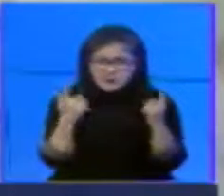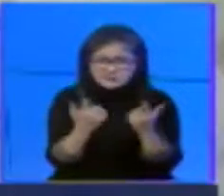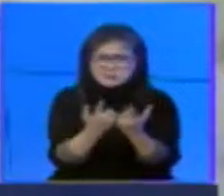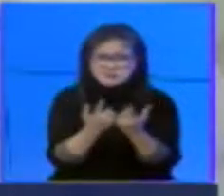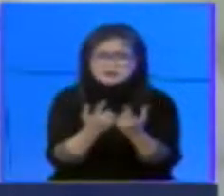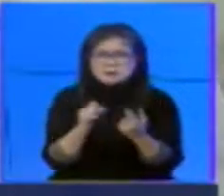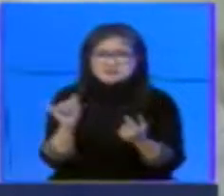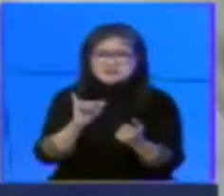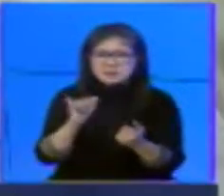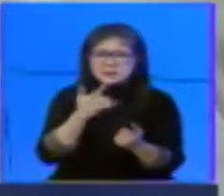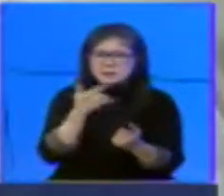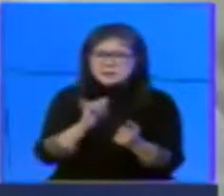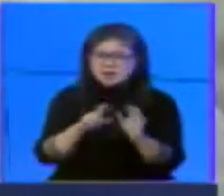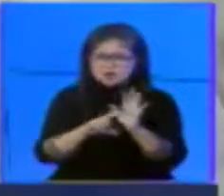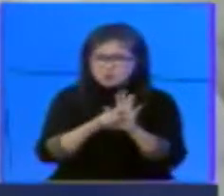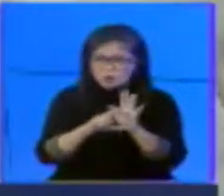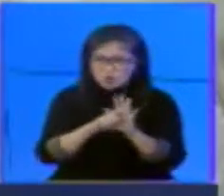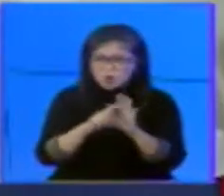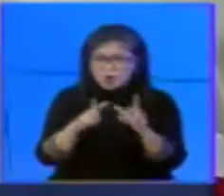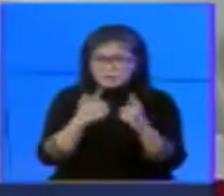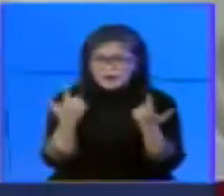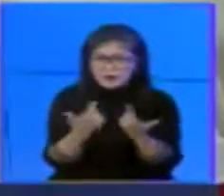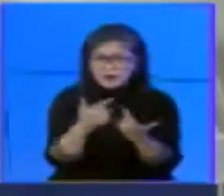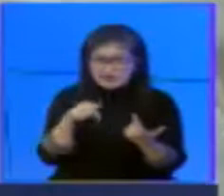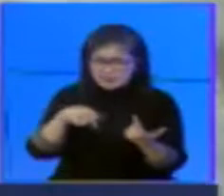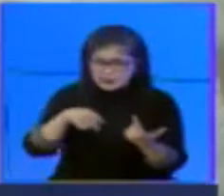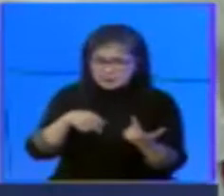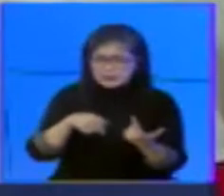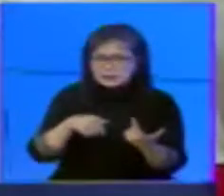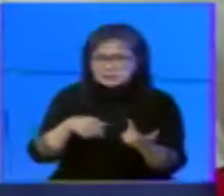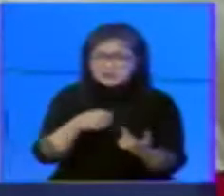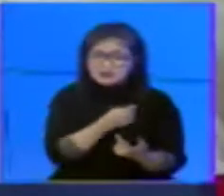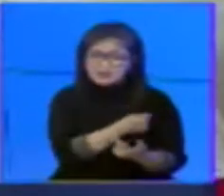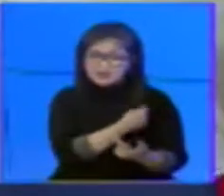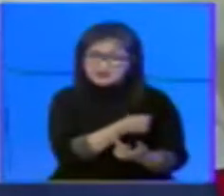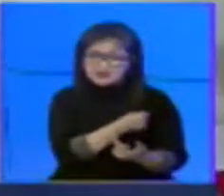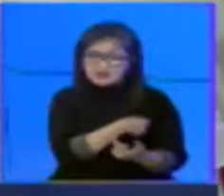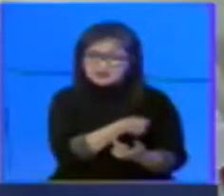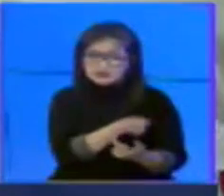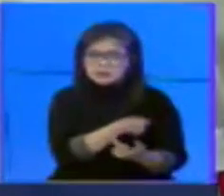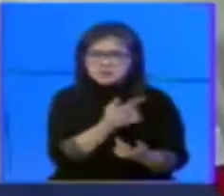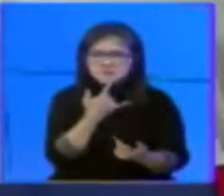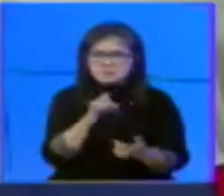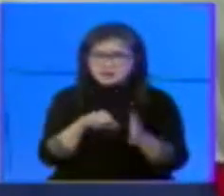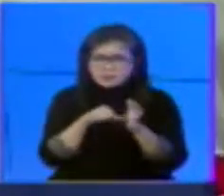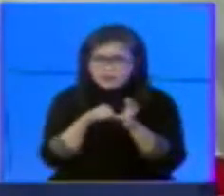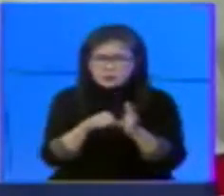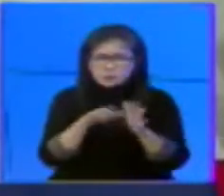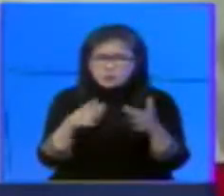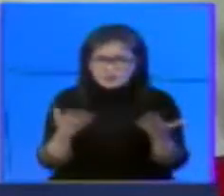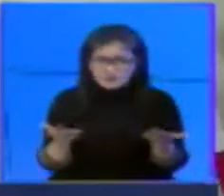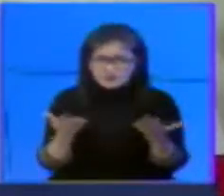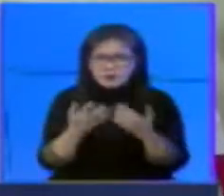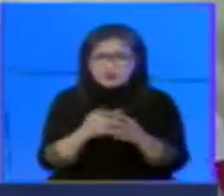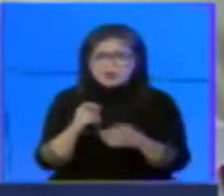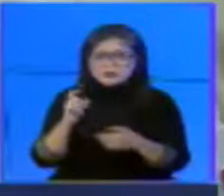Misalnya, dalam suasana libur gini, di setiap gerbang-gerbang kementerian diberikanlah bantuan-bantuan misalnya, atau melalui cara-cara